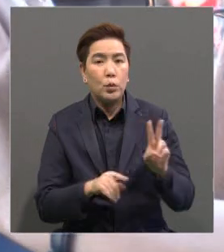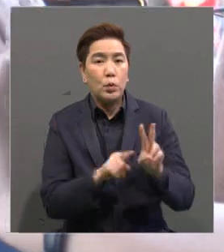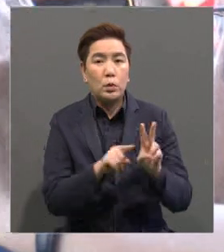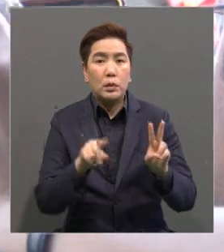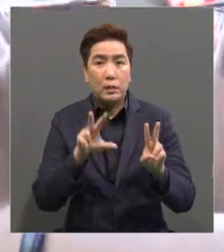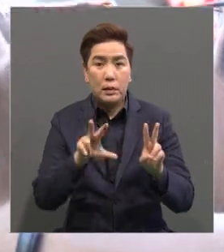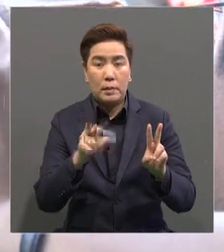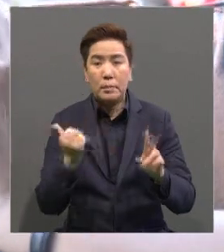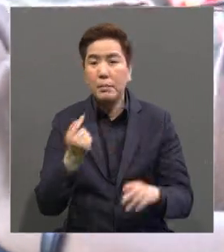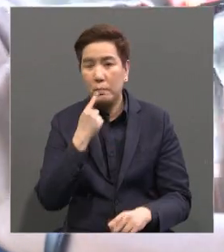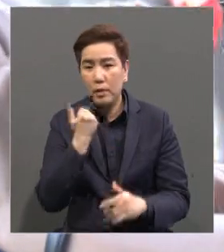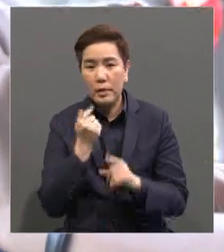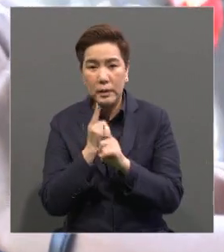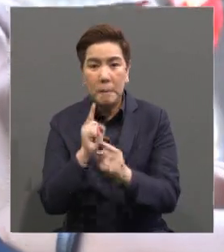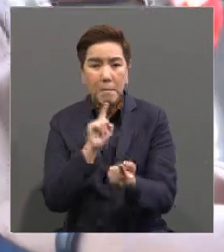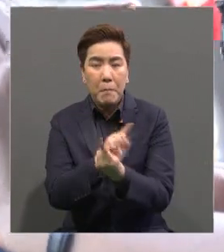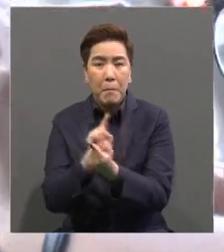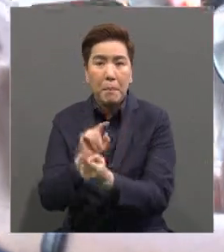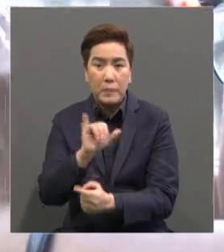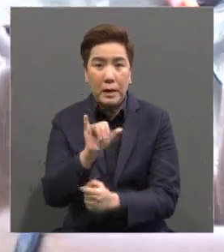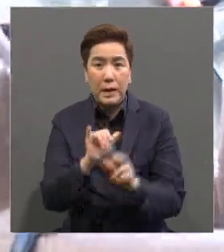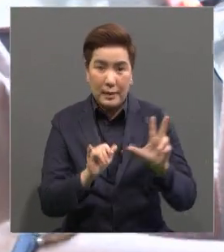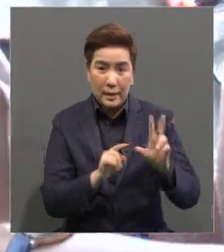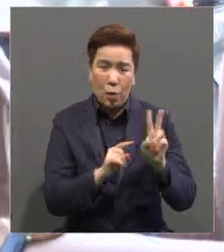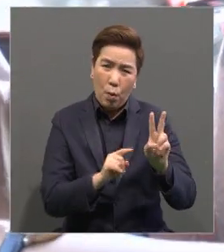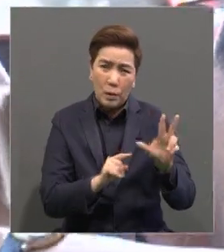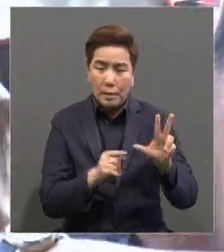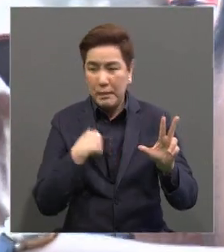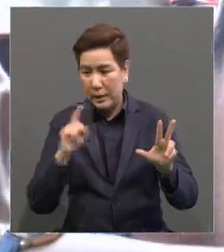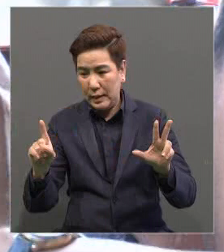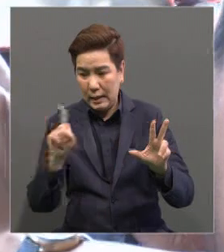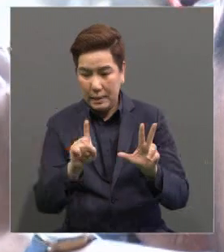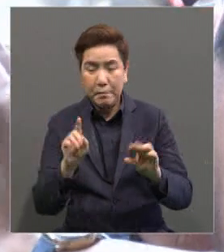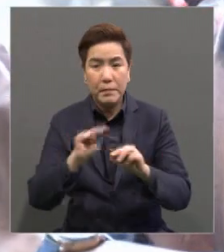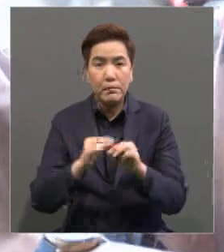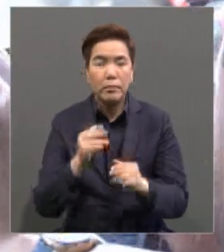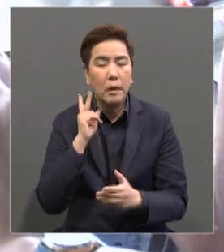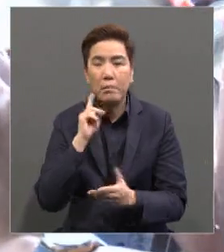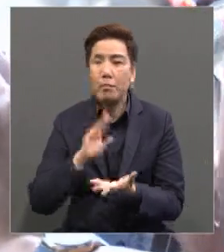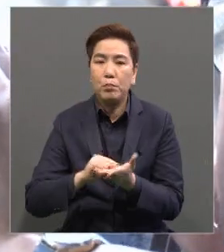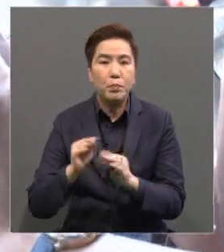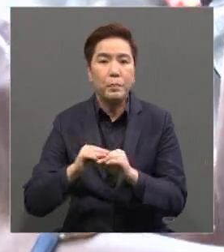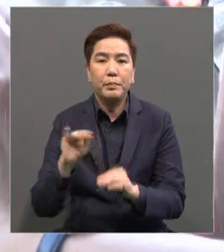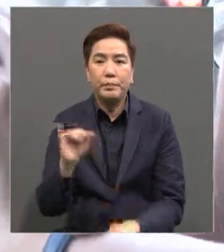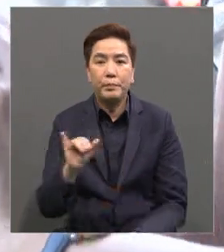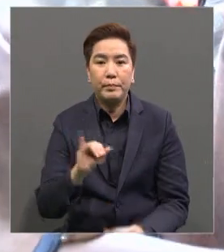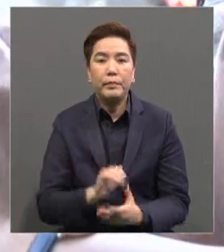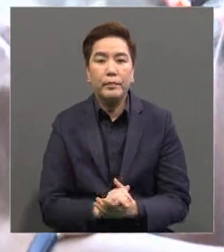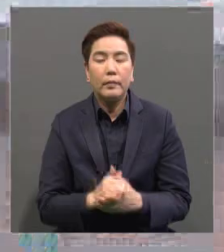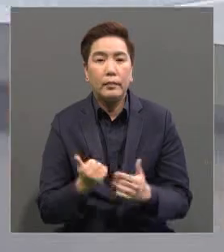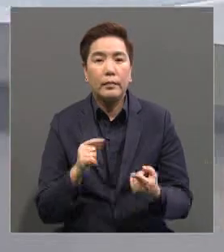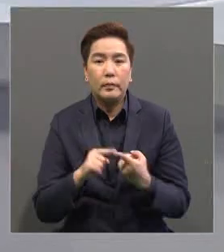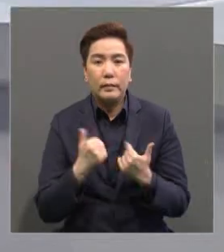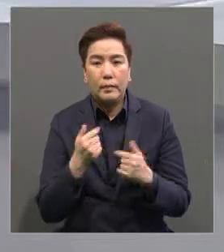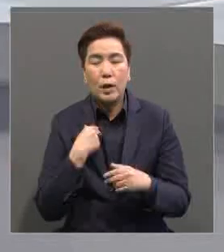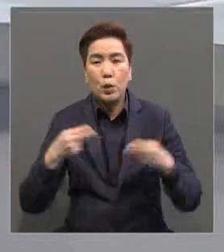ดาห์ก่อนท่านนายกบอกว่ายังตามตัวไม่เจอบวกกับอีก1คนที่ถูกจับเพิ่มค่ะตอนนี้มีอัปเดต ยังไม่มีอัปเดตครับ ถ้าพูดถึงเรื่